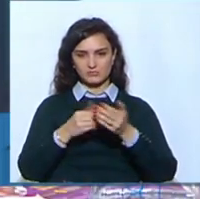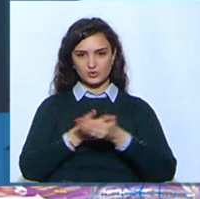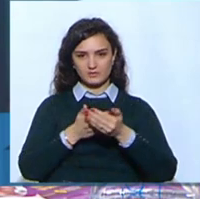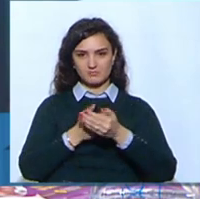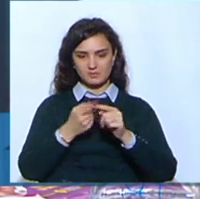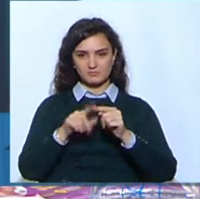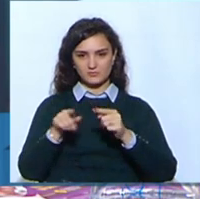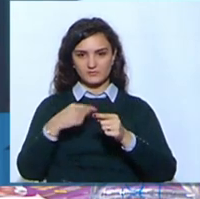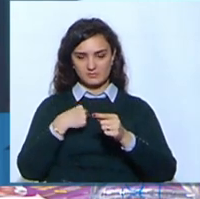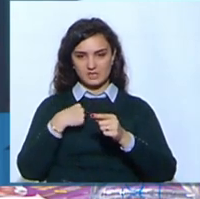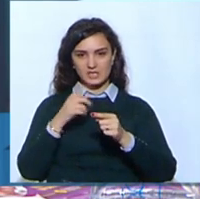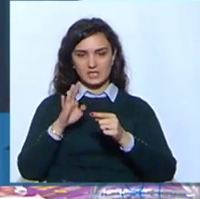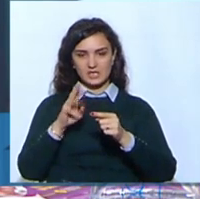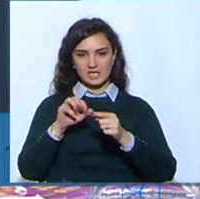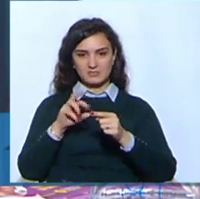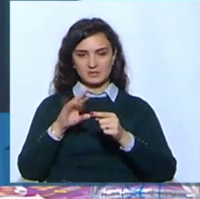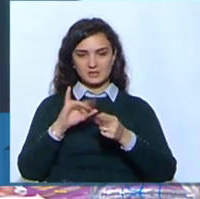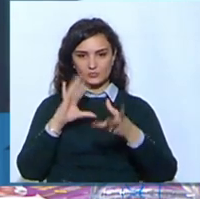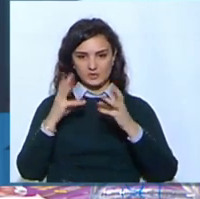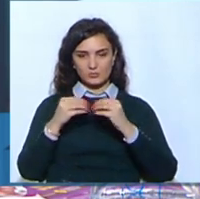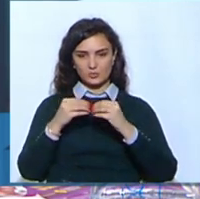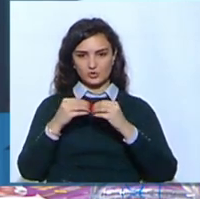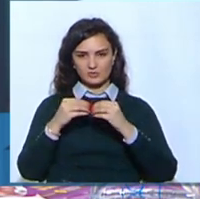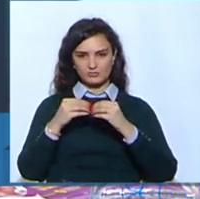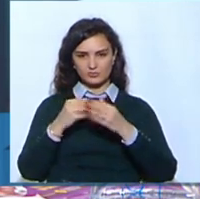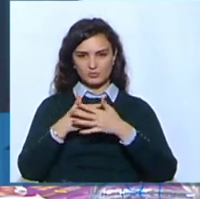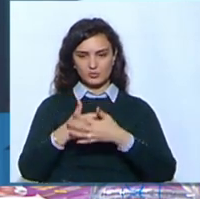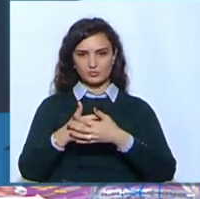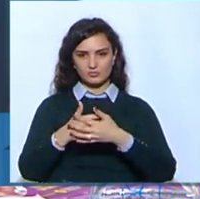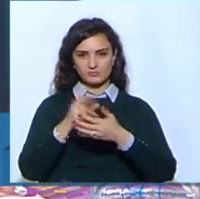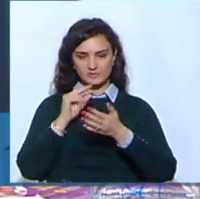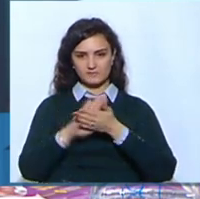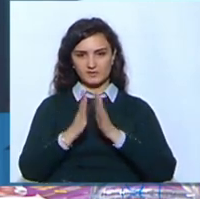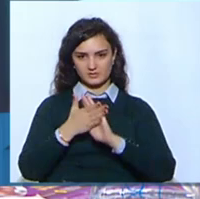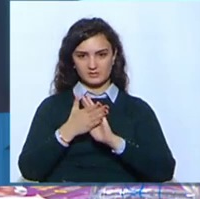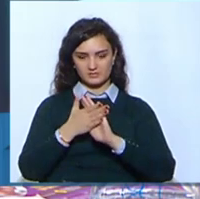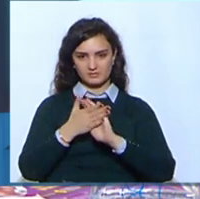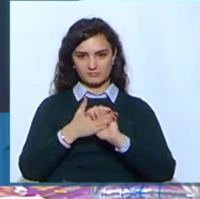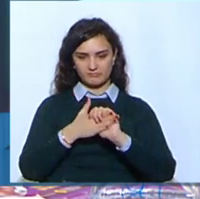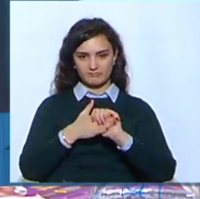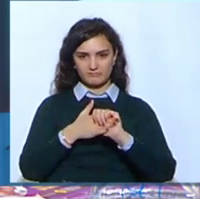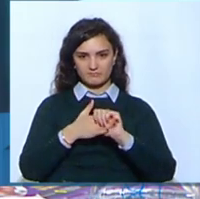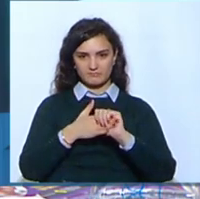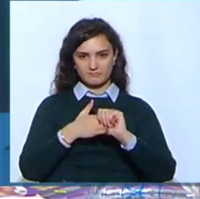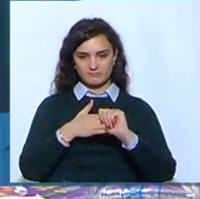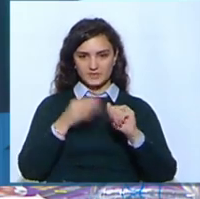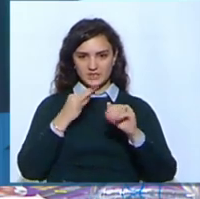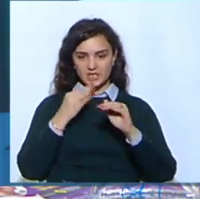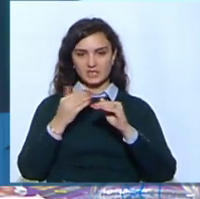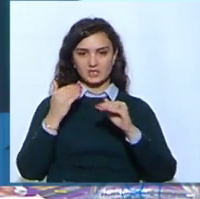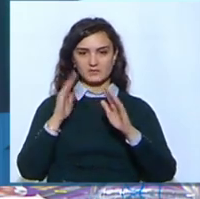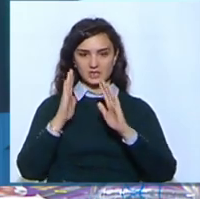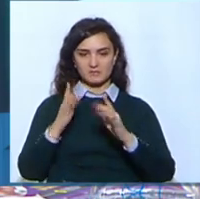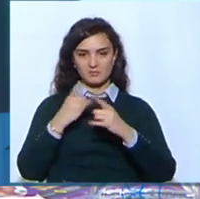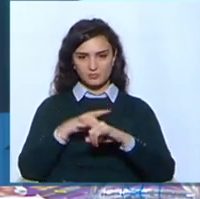მცხოვრებმა ამ ჩვენმა ქლამიდიამ, რომ საბოლოო ჯამში ორსულობის ვადაც კი განსაზღვროს. ანუ ნაადრევი იქნება